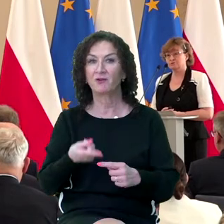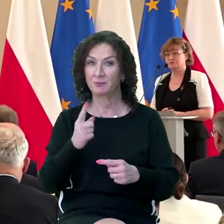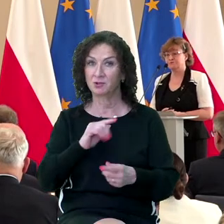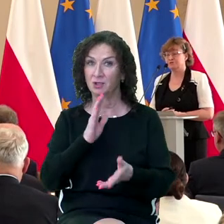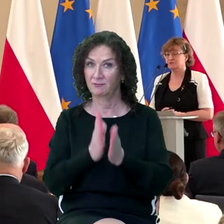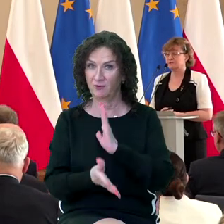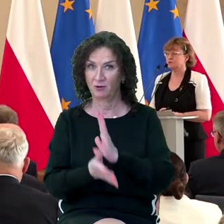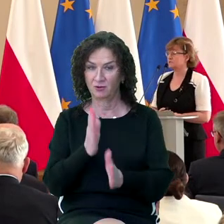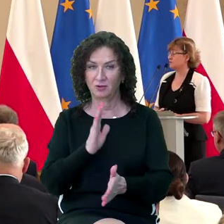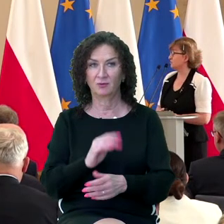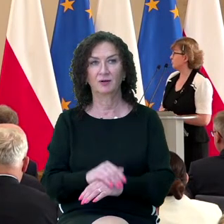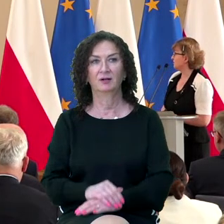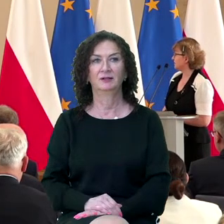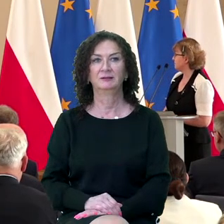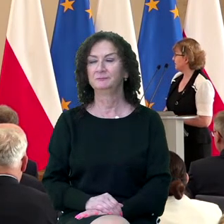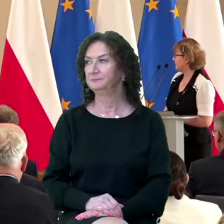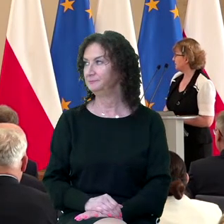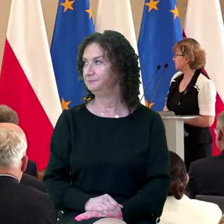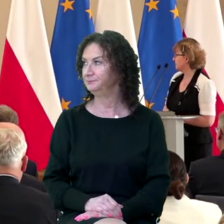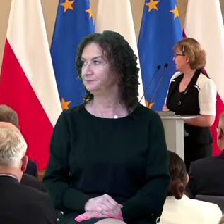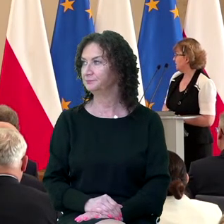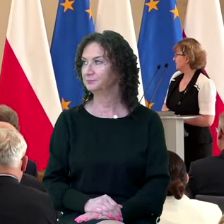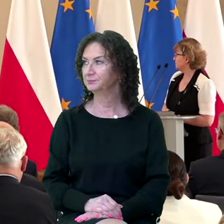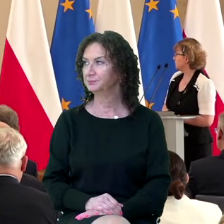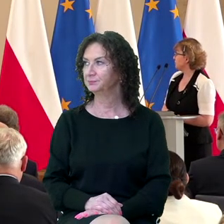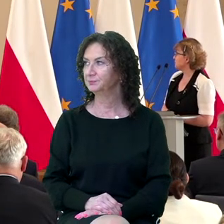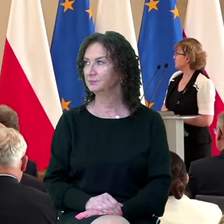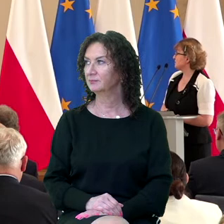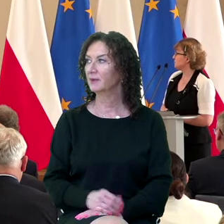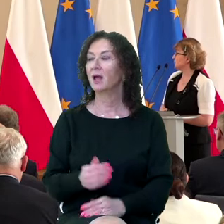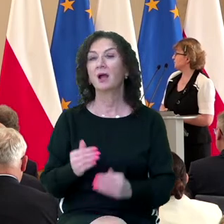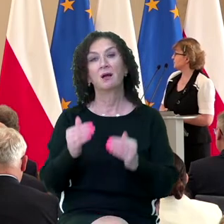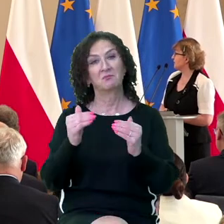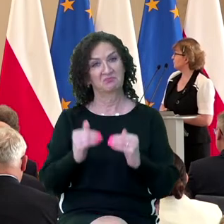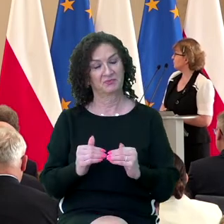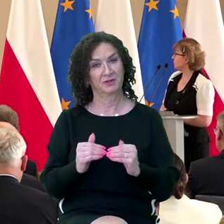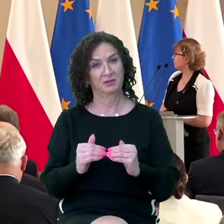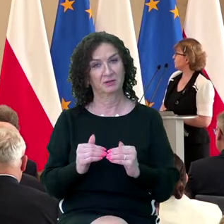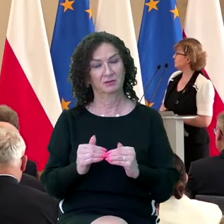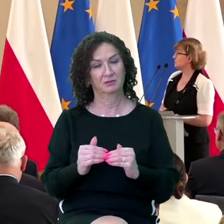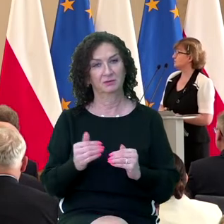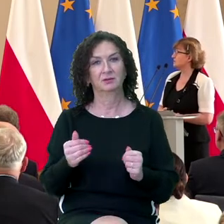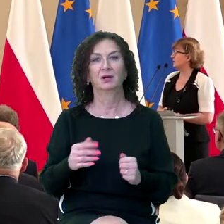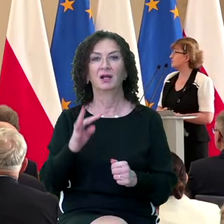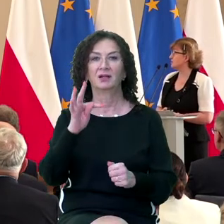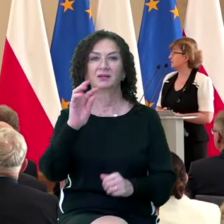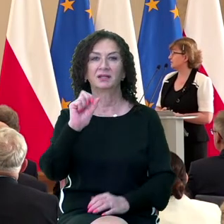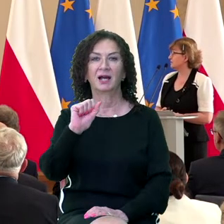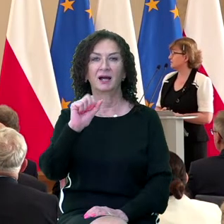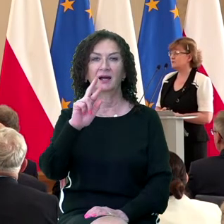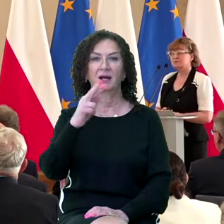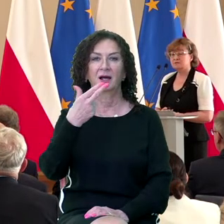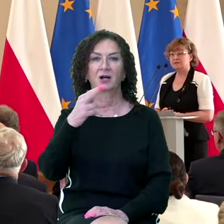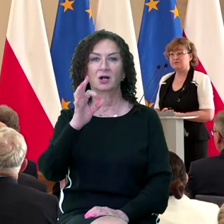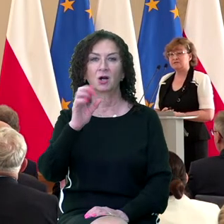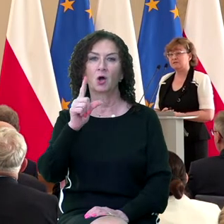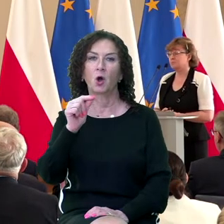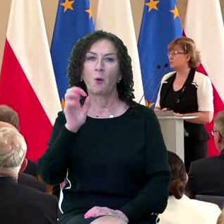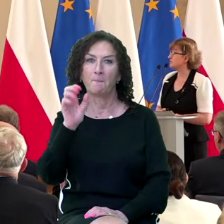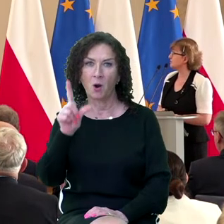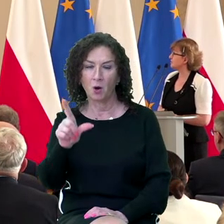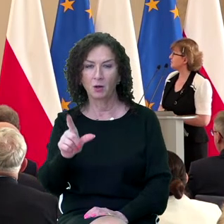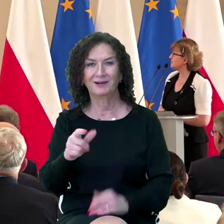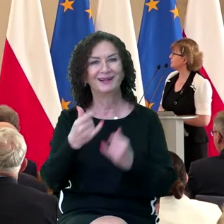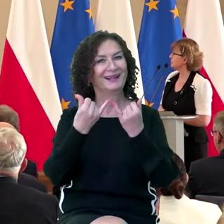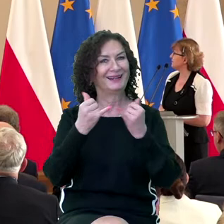jest oczywiście z naszych zasobów archiwalnych. Poniżej jest również Tarnopol, także inne miasta